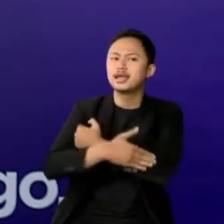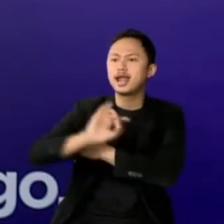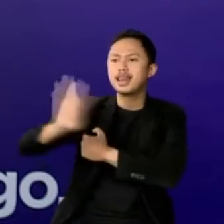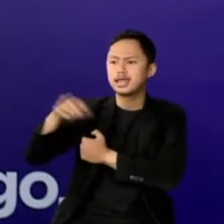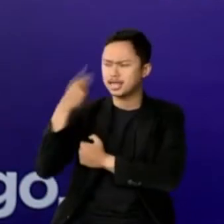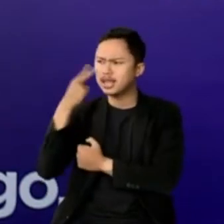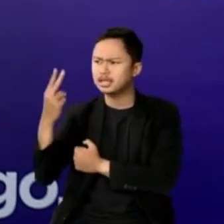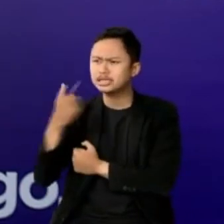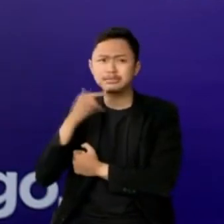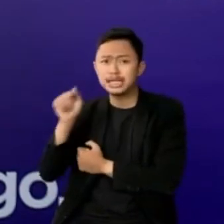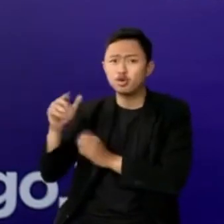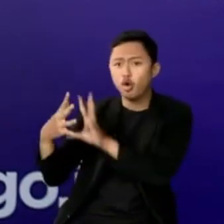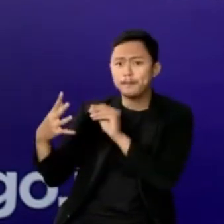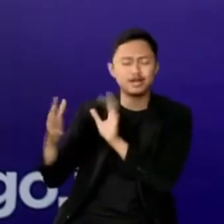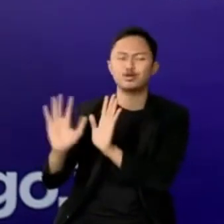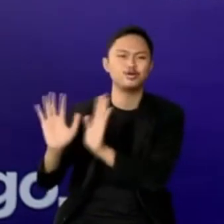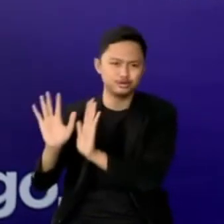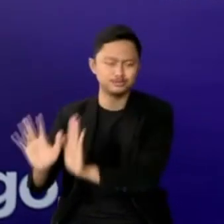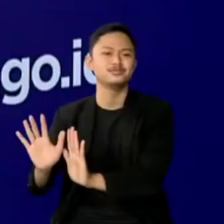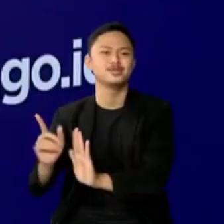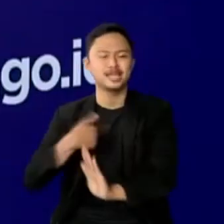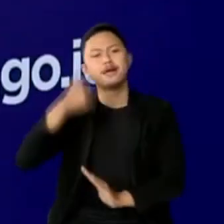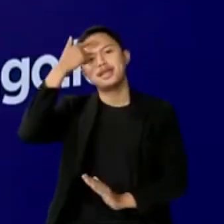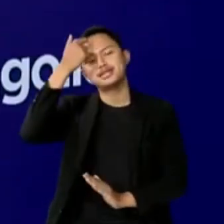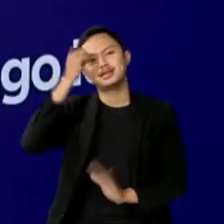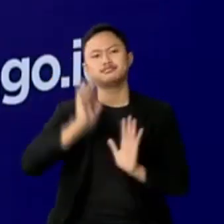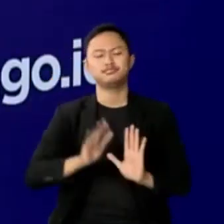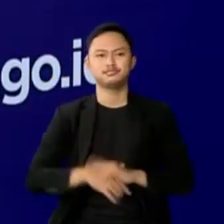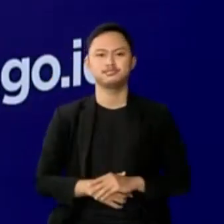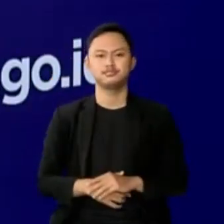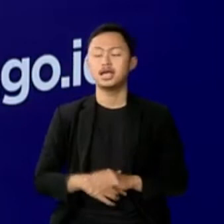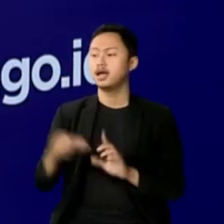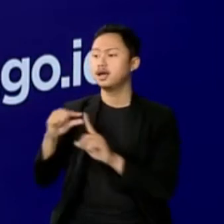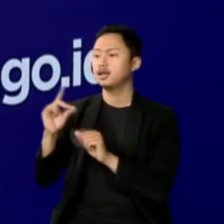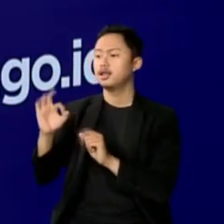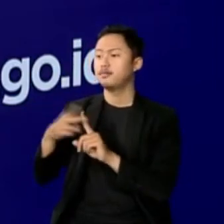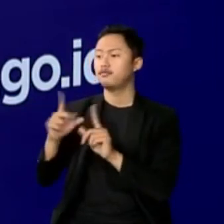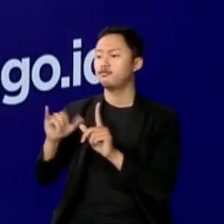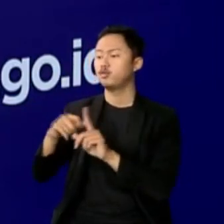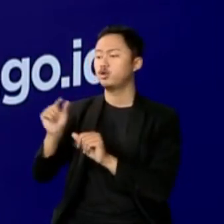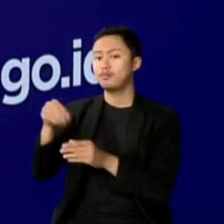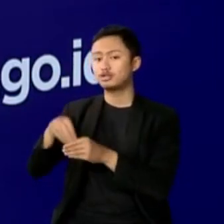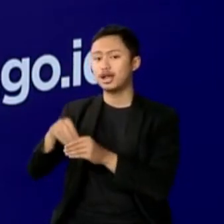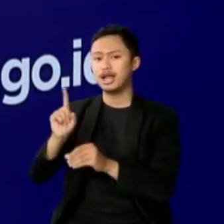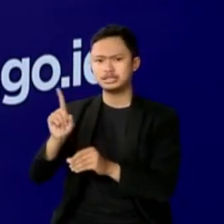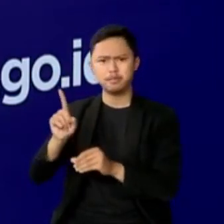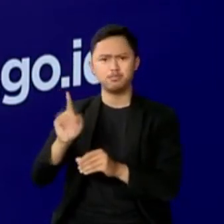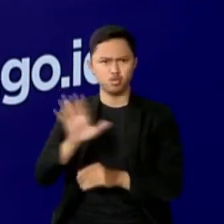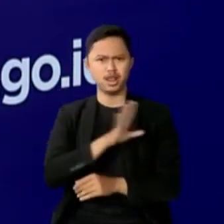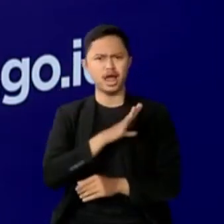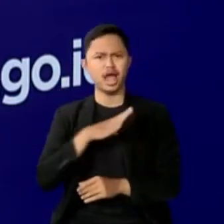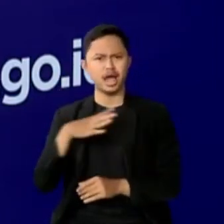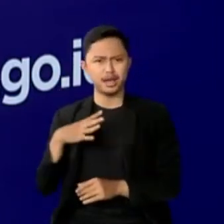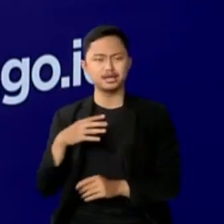lain kita jangan sampai seperti itu by Prof ini terakhir profilku Apakah ada himbauan yang ingin disampaikan kepada masyarakat karena kan kita sudah cukup lama